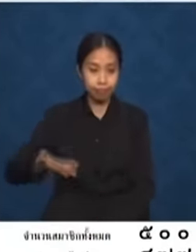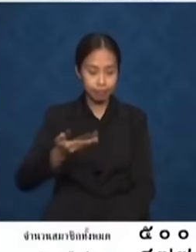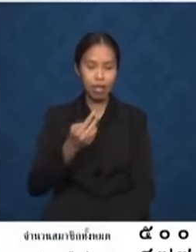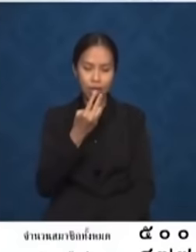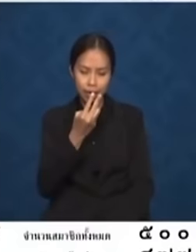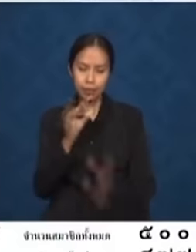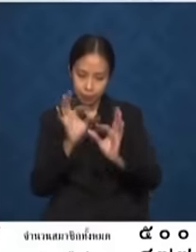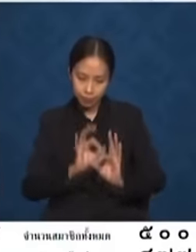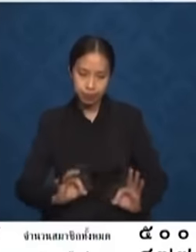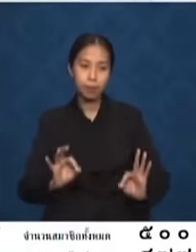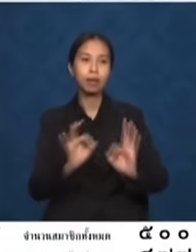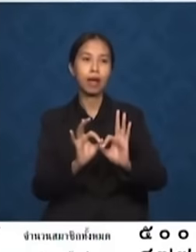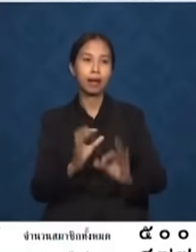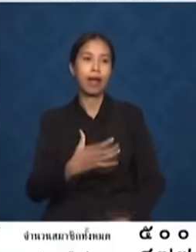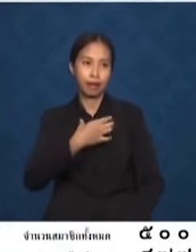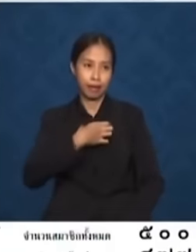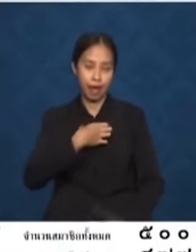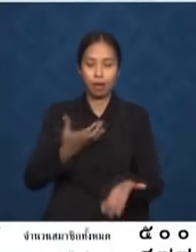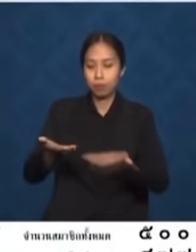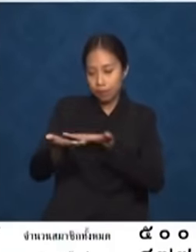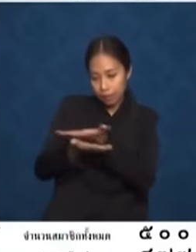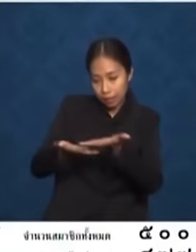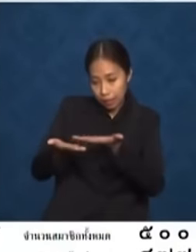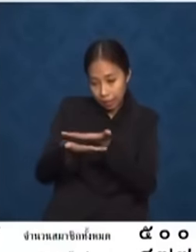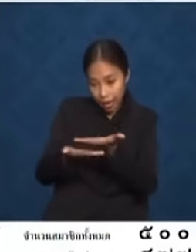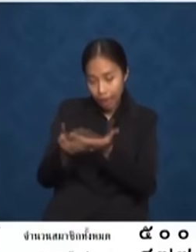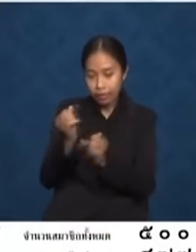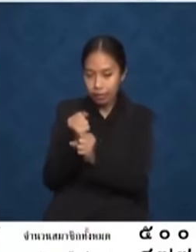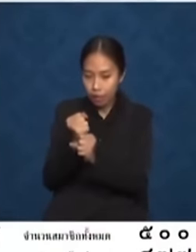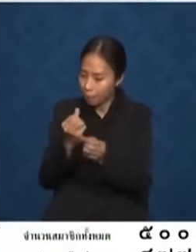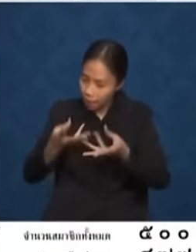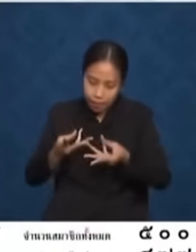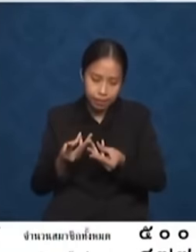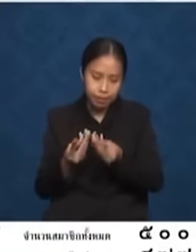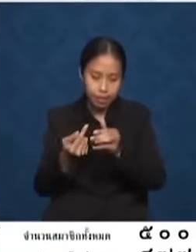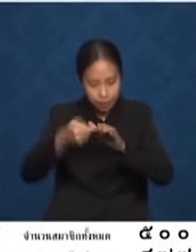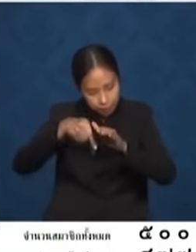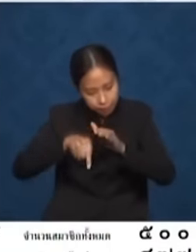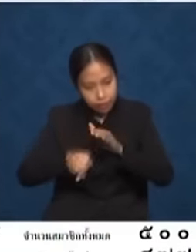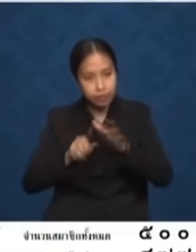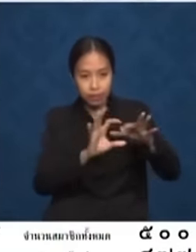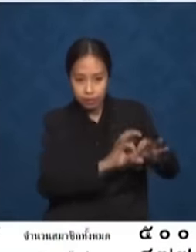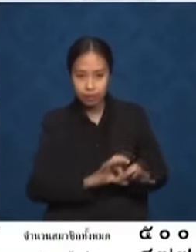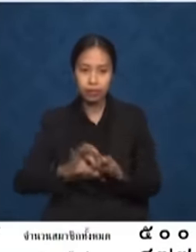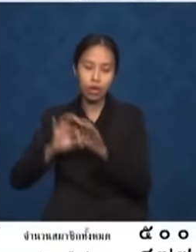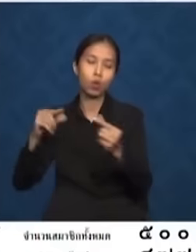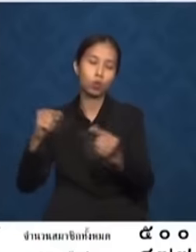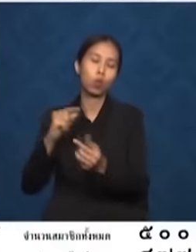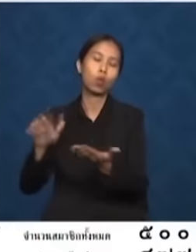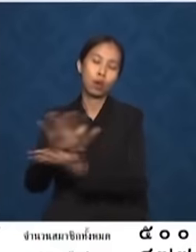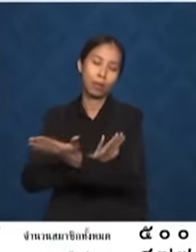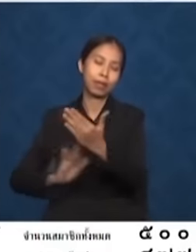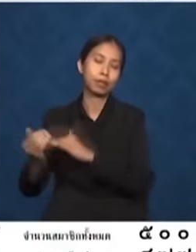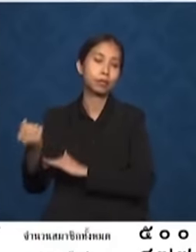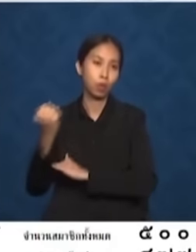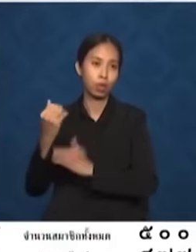ำคัญแล้วอยากจะให้การพิจารณาเรื่องนี้เป็นไปด้วยความละเอียดรอบคอบนะครับสอดคล้องกับความมั่นคงของชาติและเนื่องจากกรรม